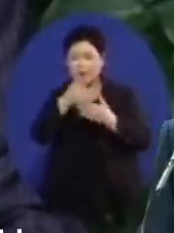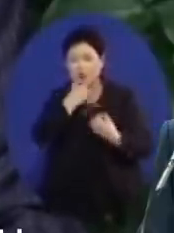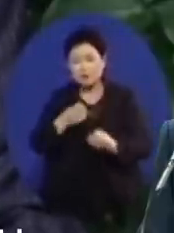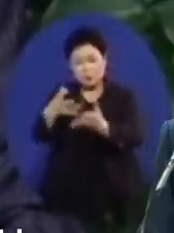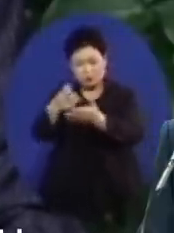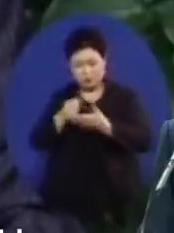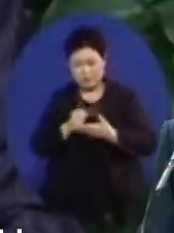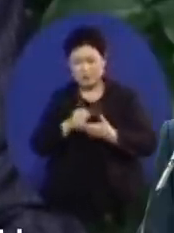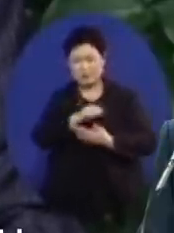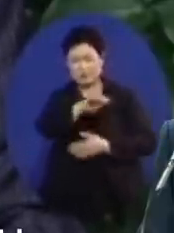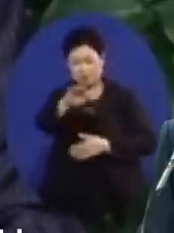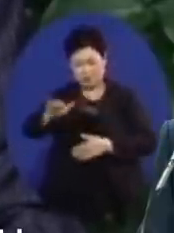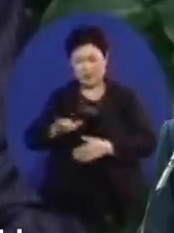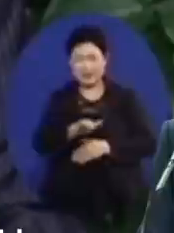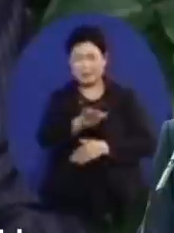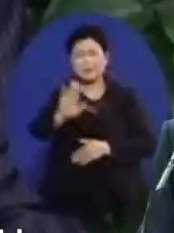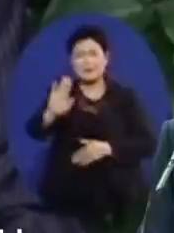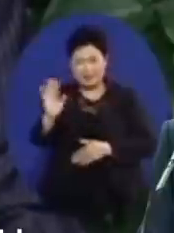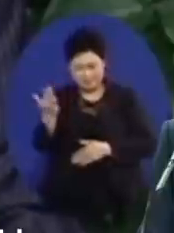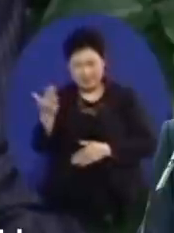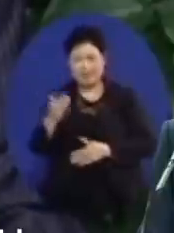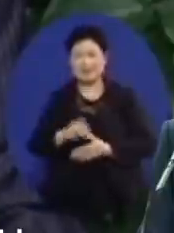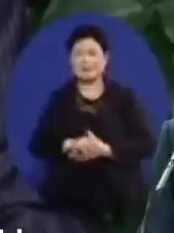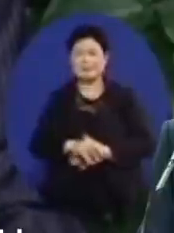우리가 됩니다.